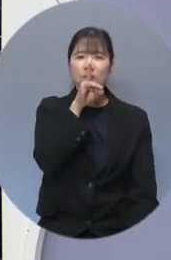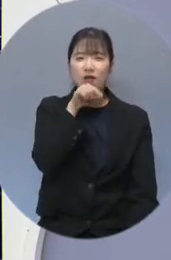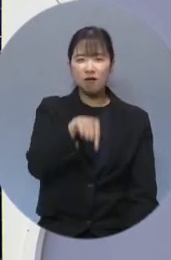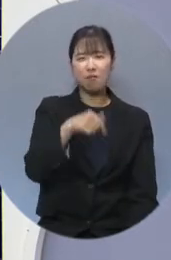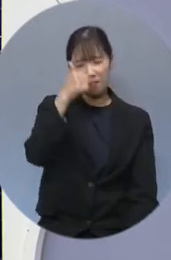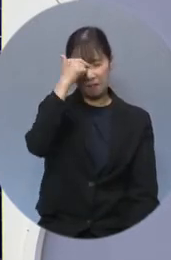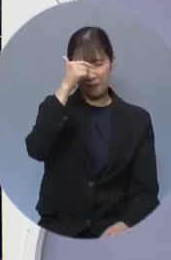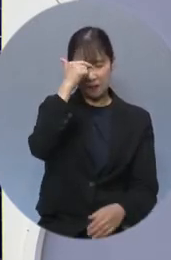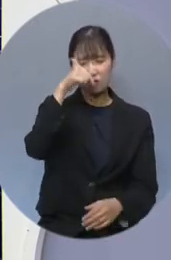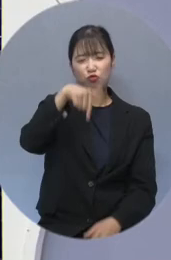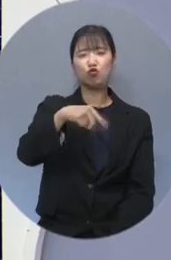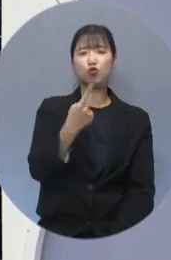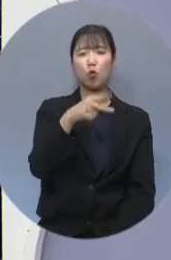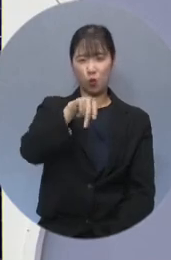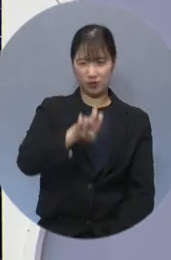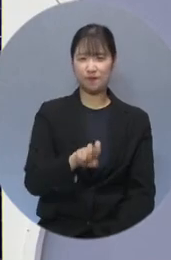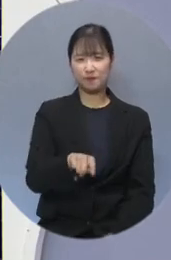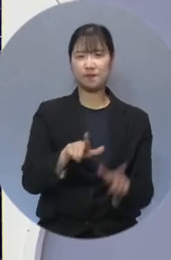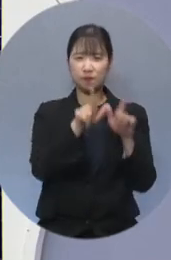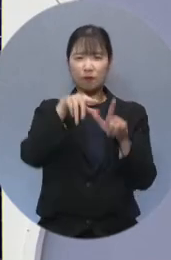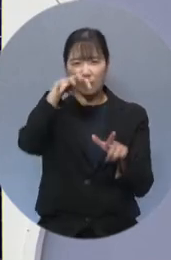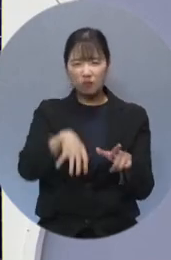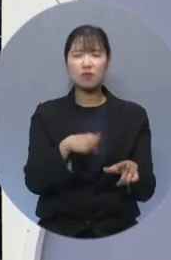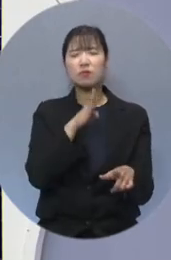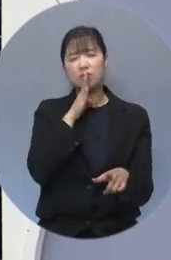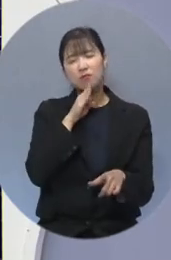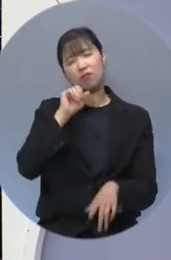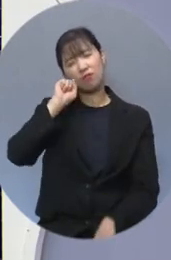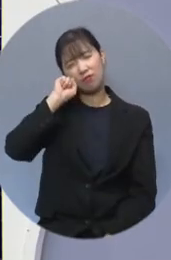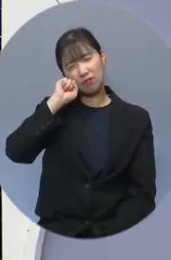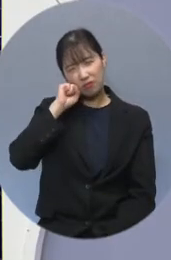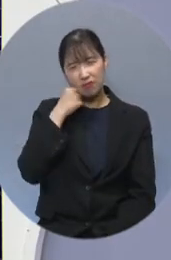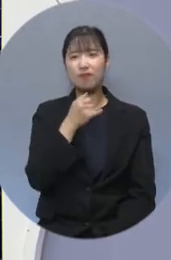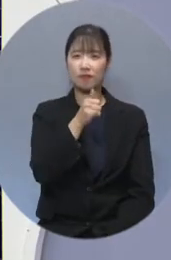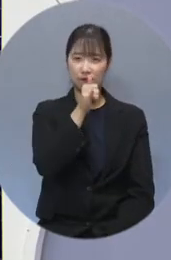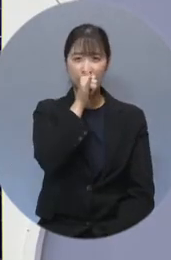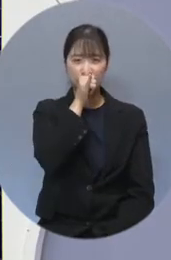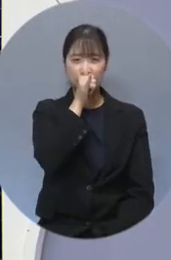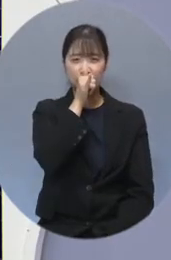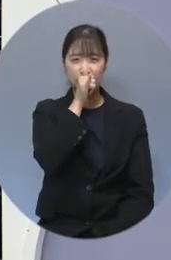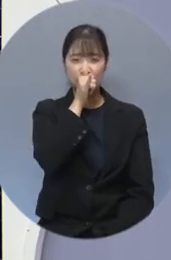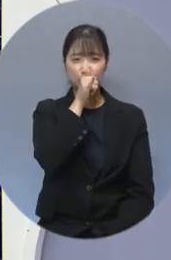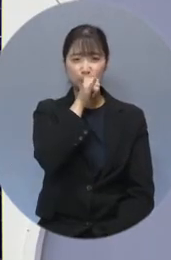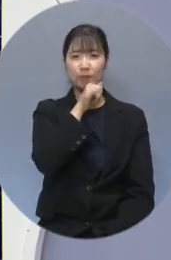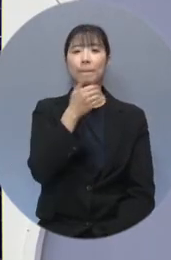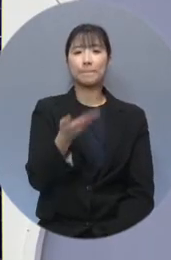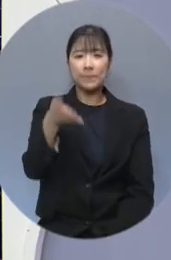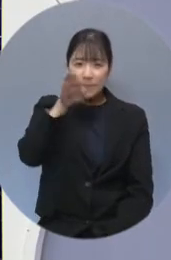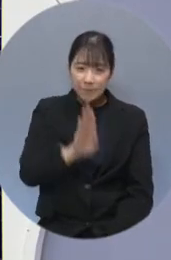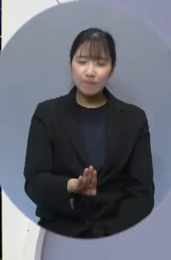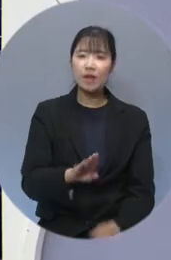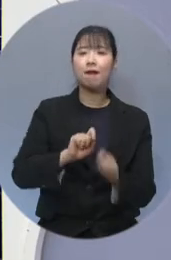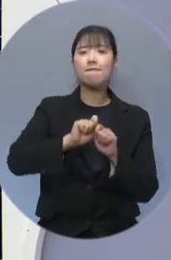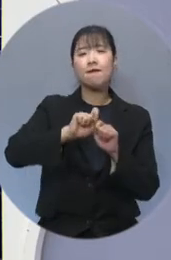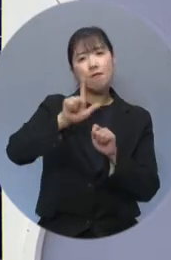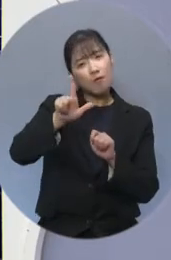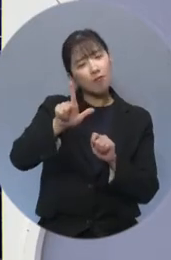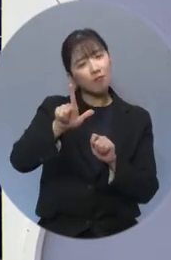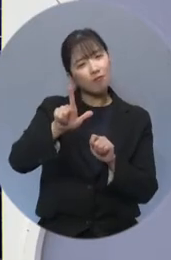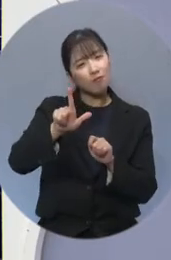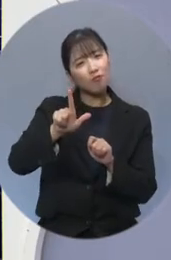구도심의 분들은 극심한 어려움을 또 겪고 있는 것도 사실이지만 전반적인 경제는 그리